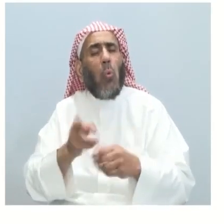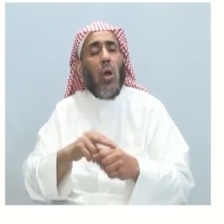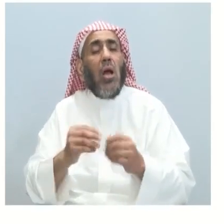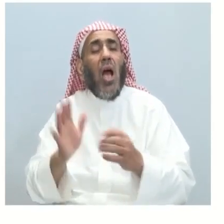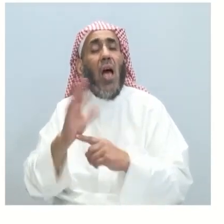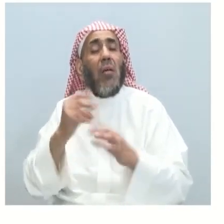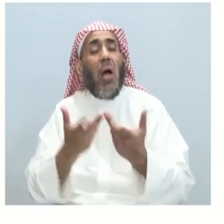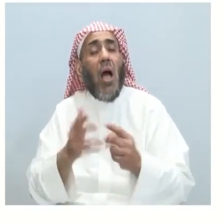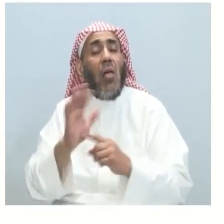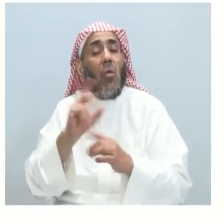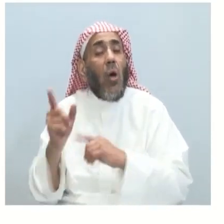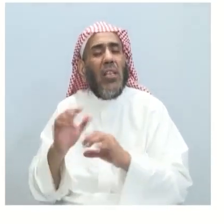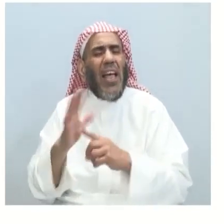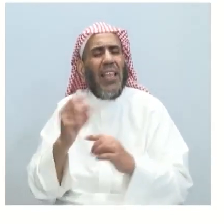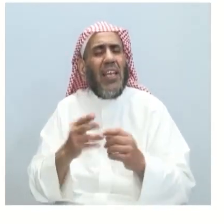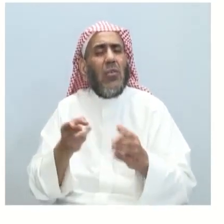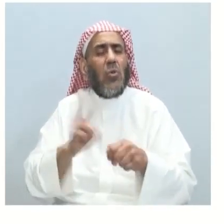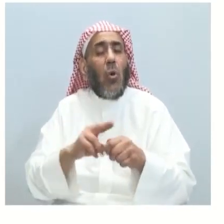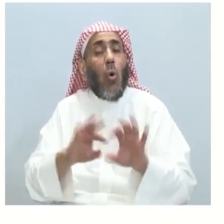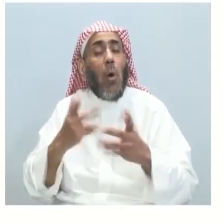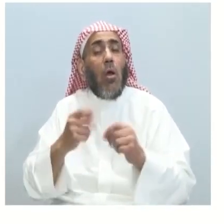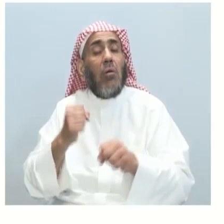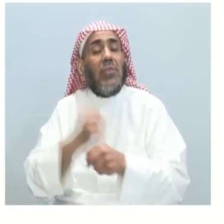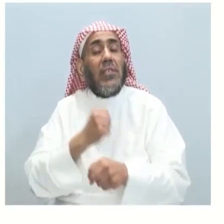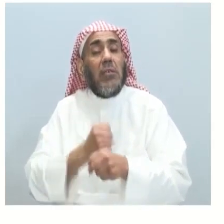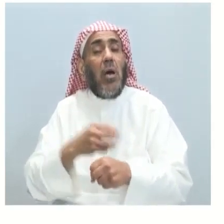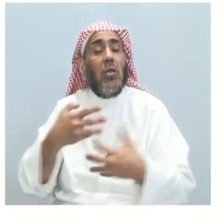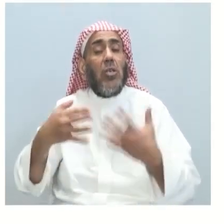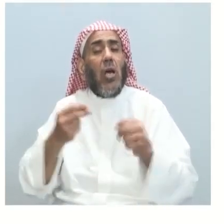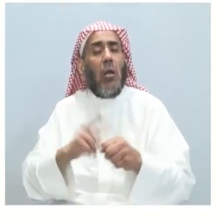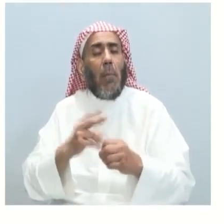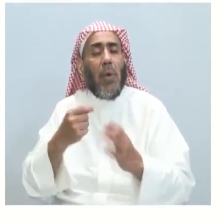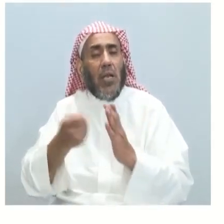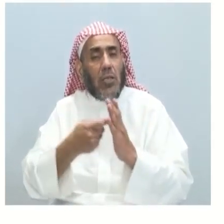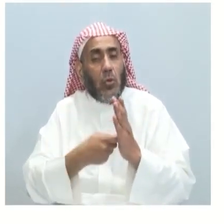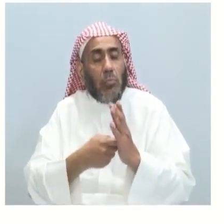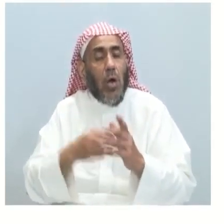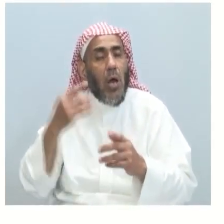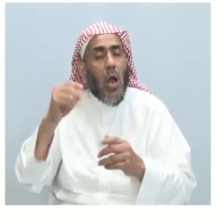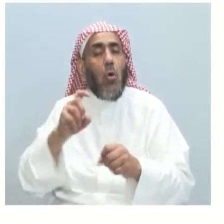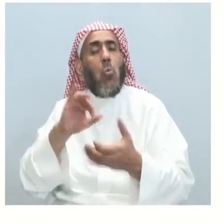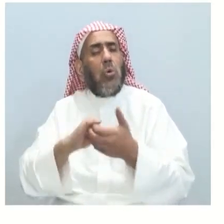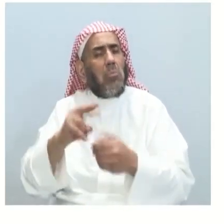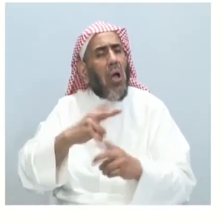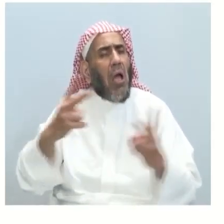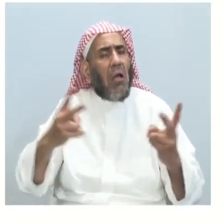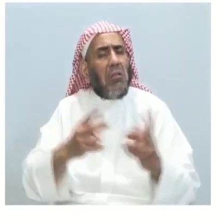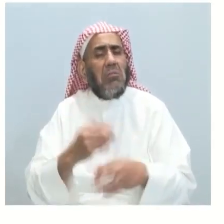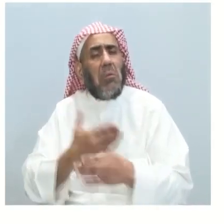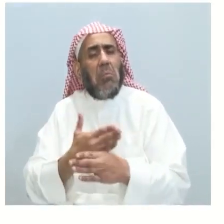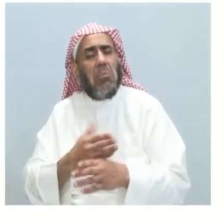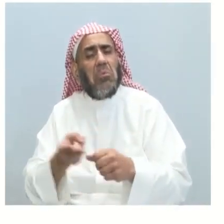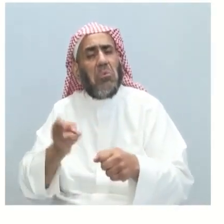اثر هذا ما اثر هذا التكرار وما رايك في استعمال الشاعر له بامكانك ان تكتب راي وزميلك كذلك يكتب رايا اخر بمعنى